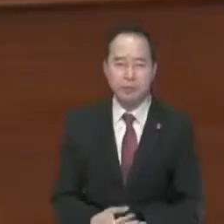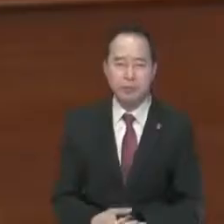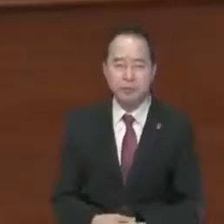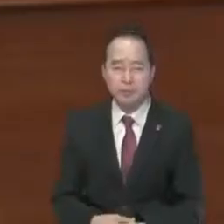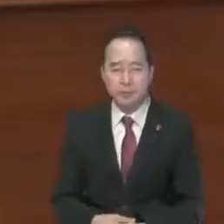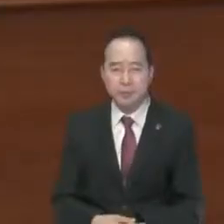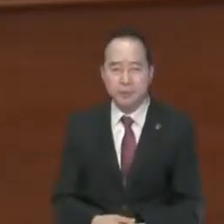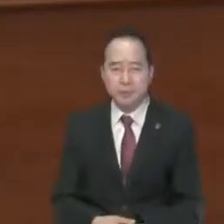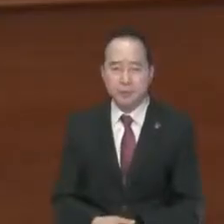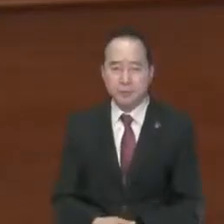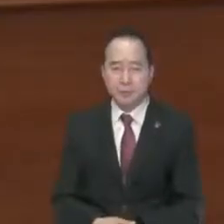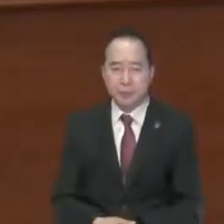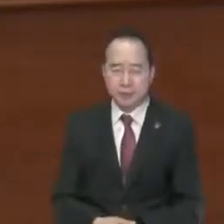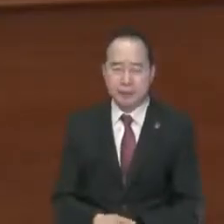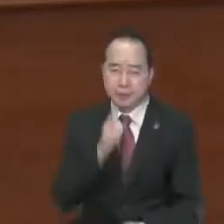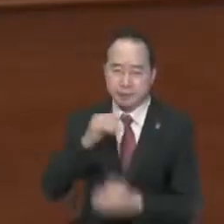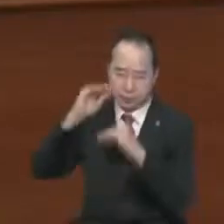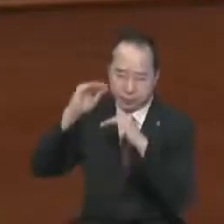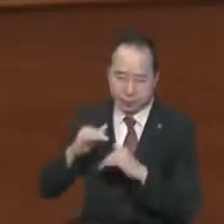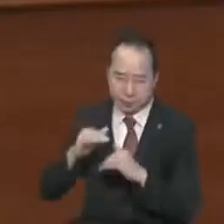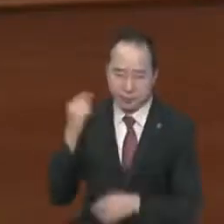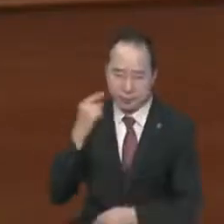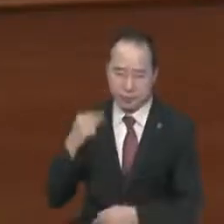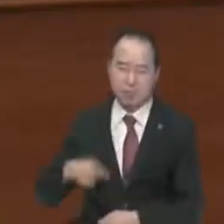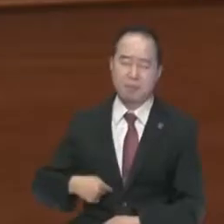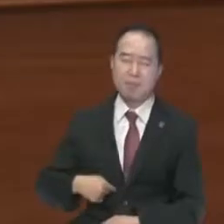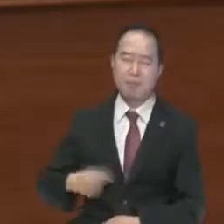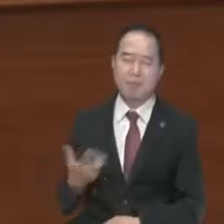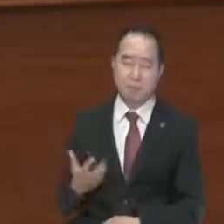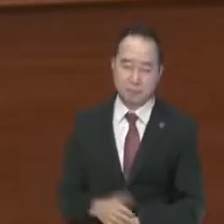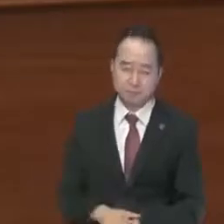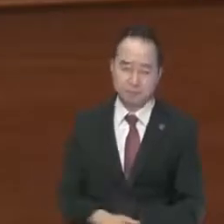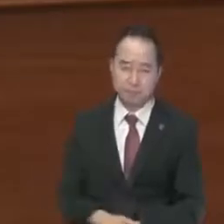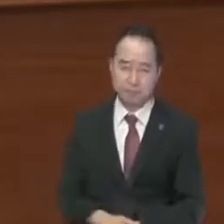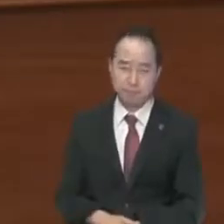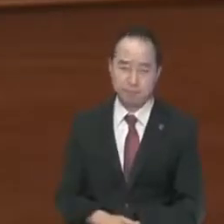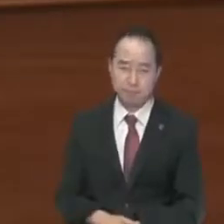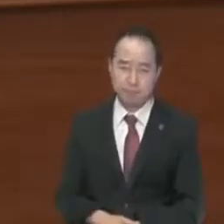그 말씀을 듣고 참 가슴이 아픕니다.